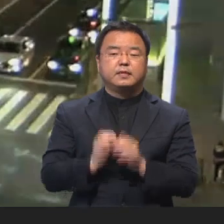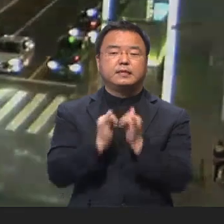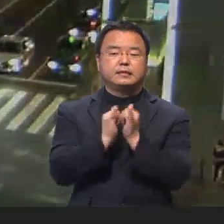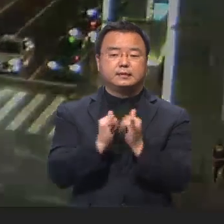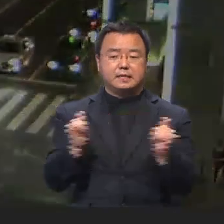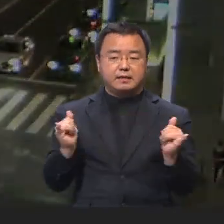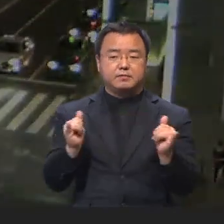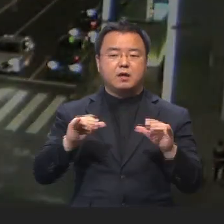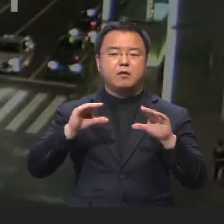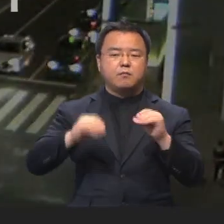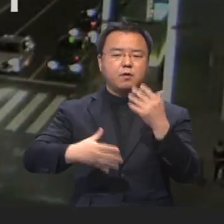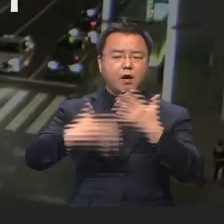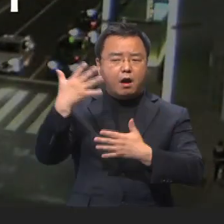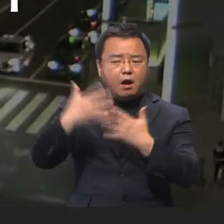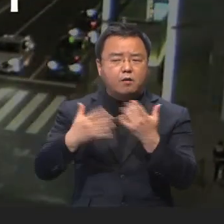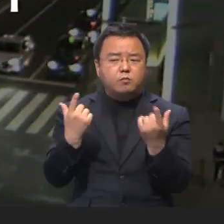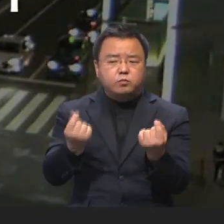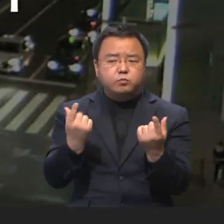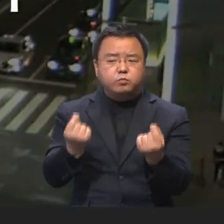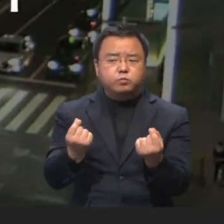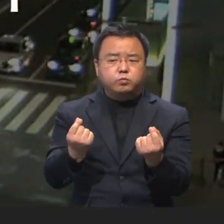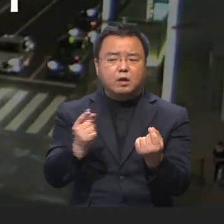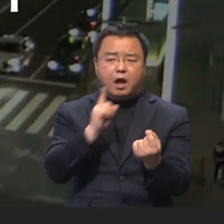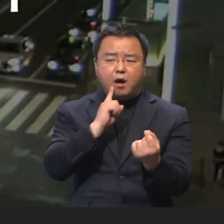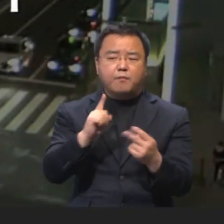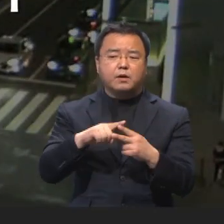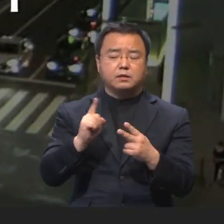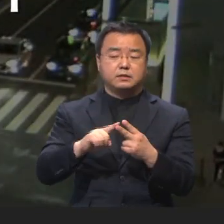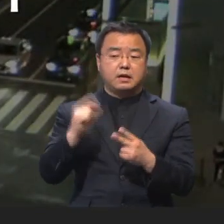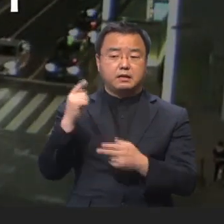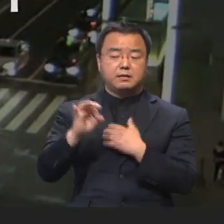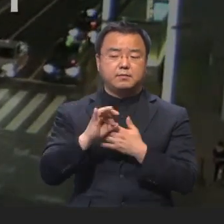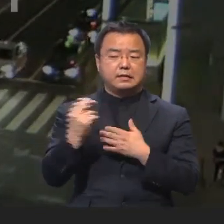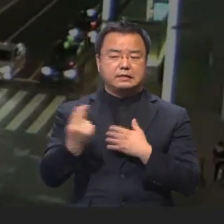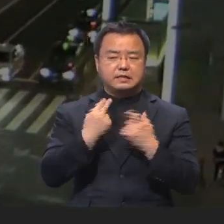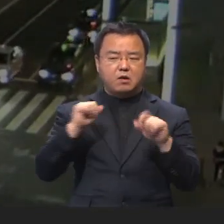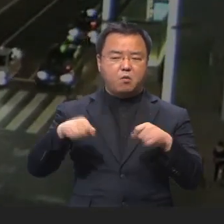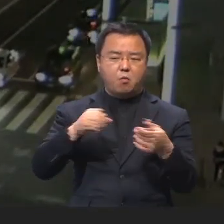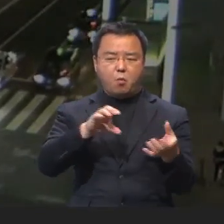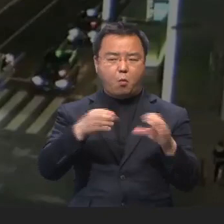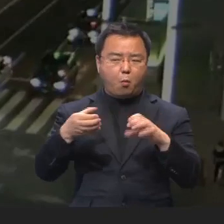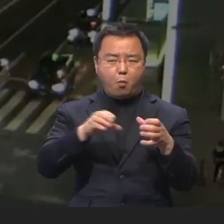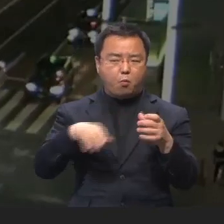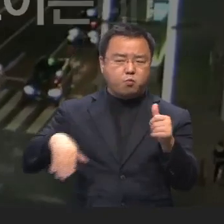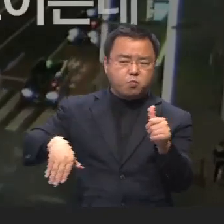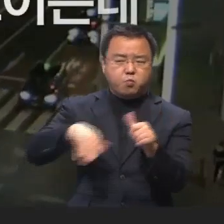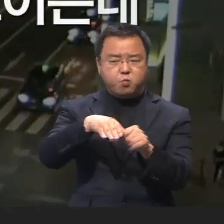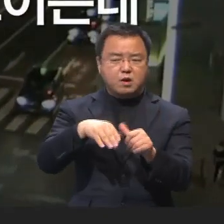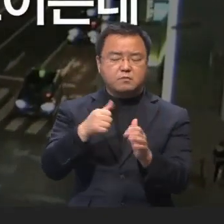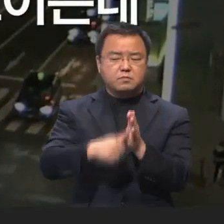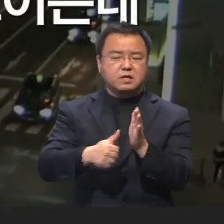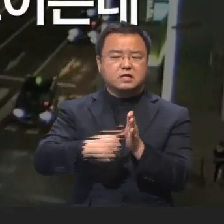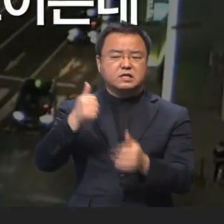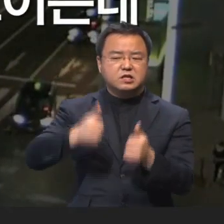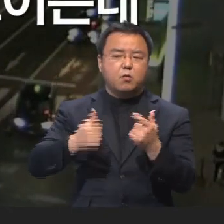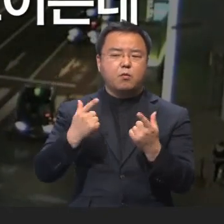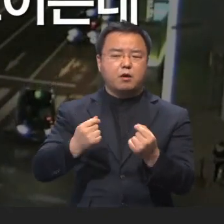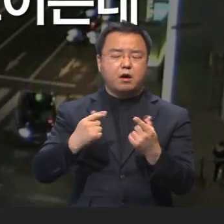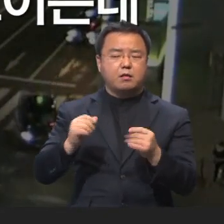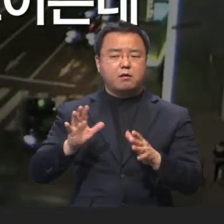사람들은 정지 화면처럼 보인다거나 마치 생화학 무기 실험이 있었던 것처럼 무서운 풍경이라는